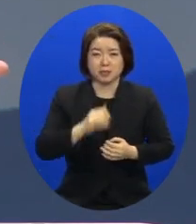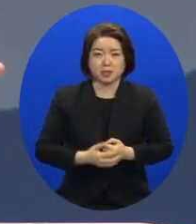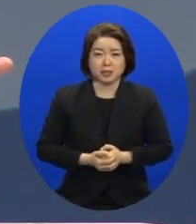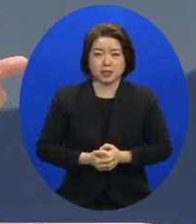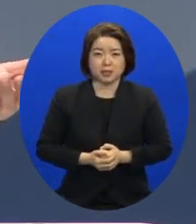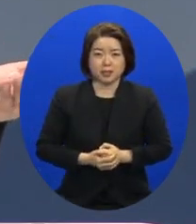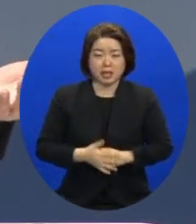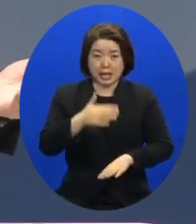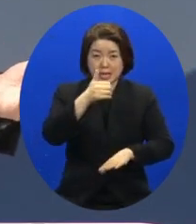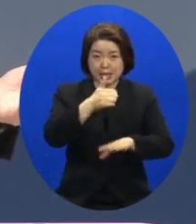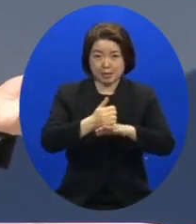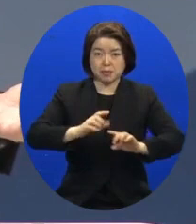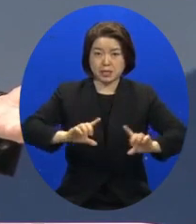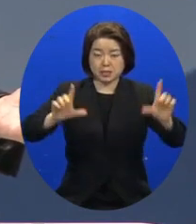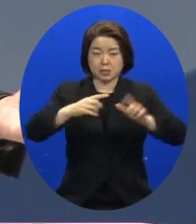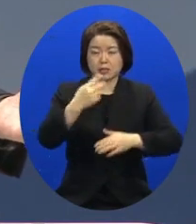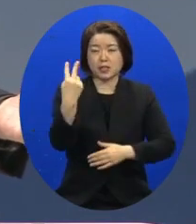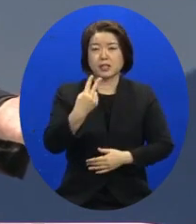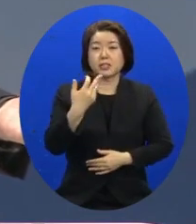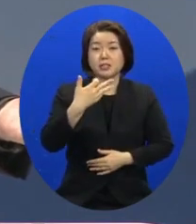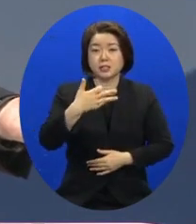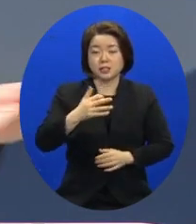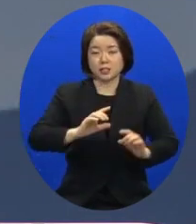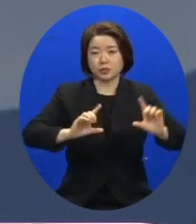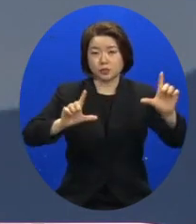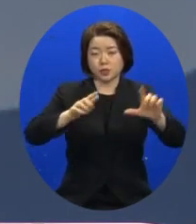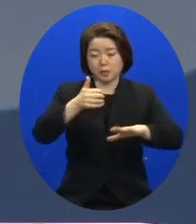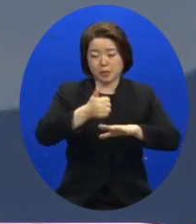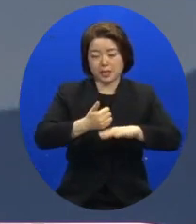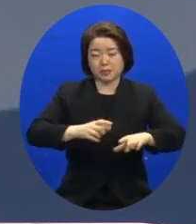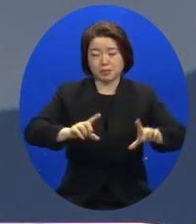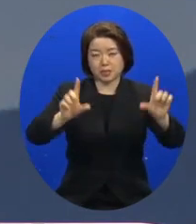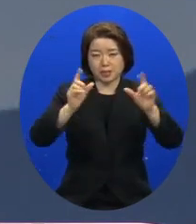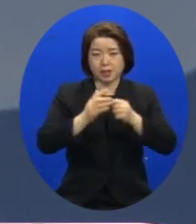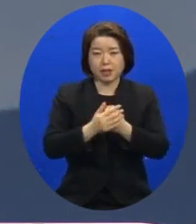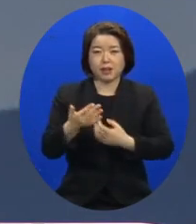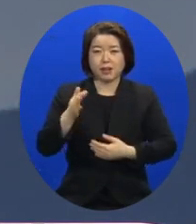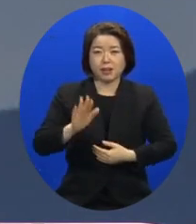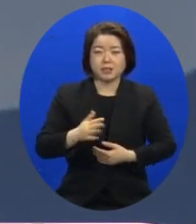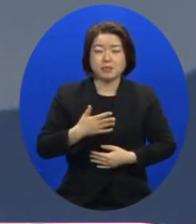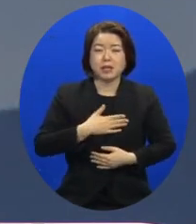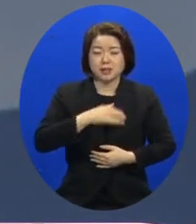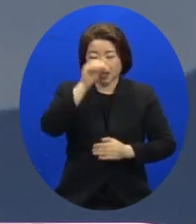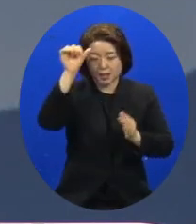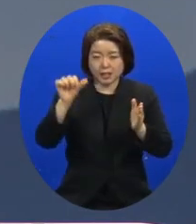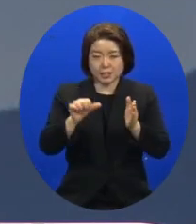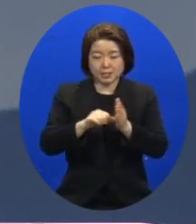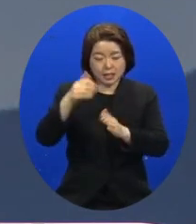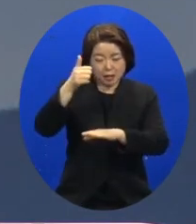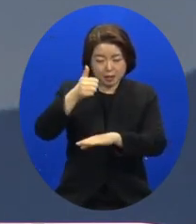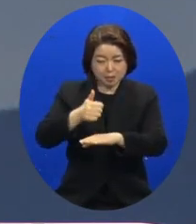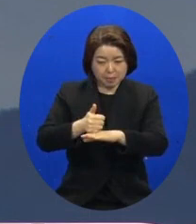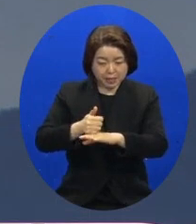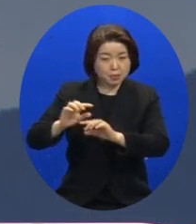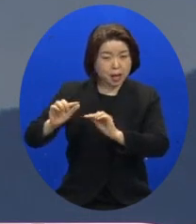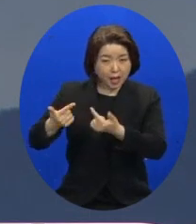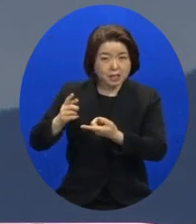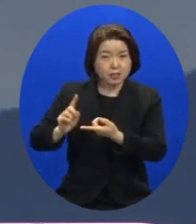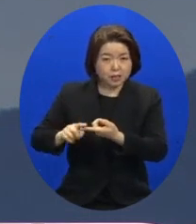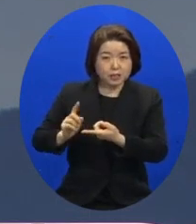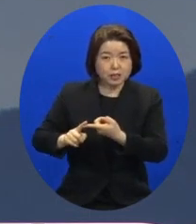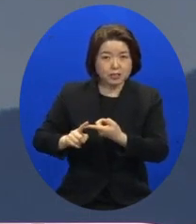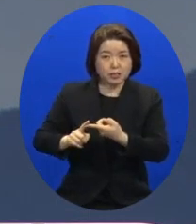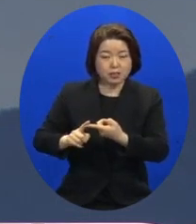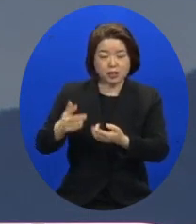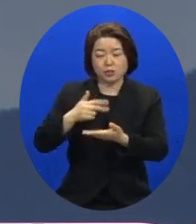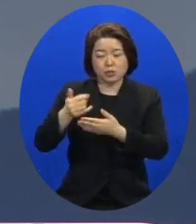마지막 날, 2019년 마지막 날. 그러나 아직 내 인생의 마지막이 아닌 것을